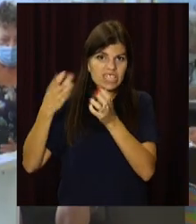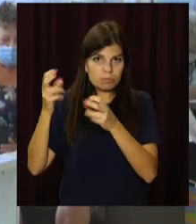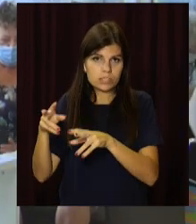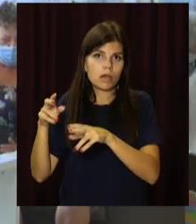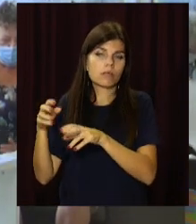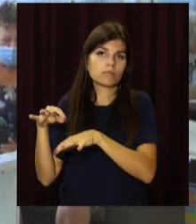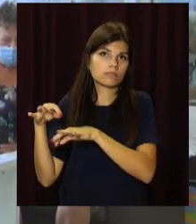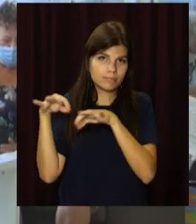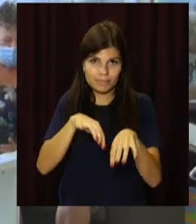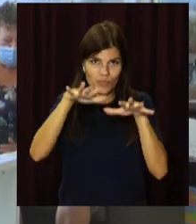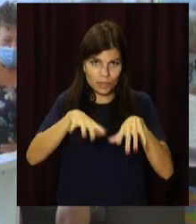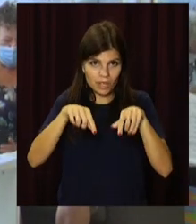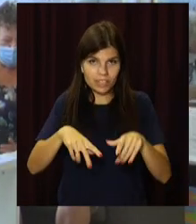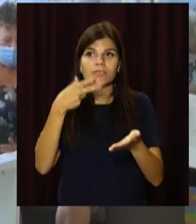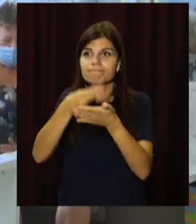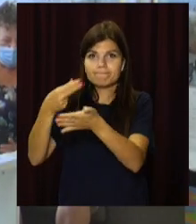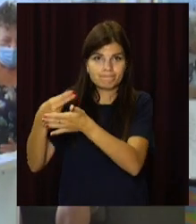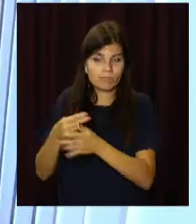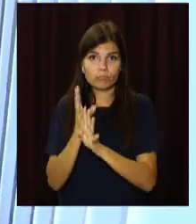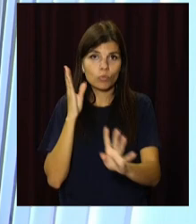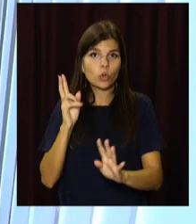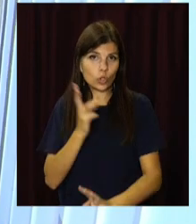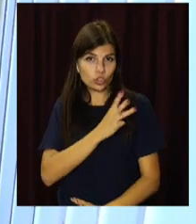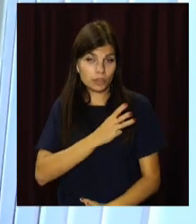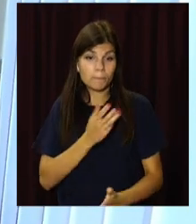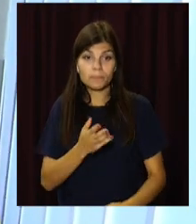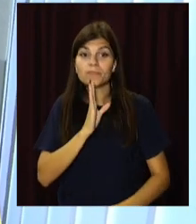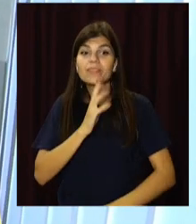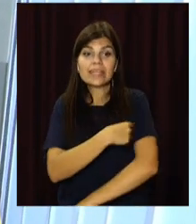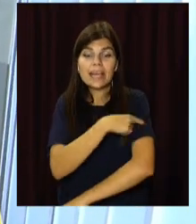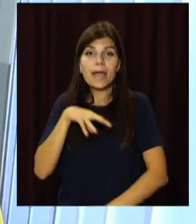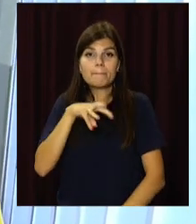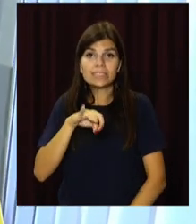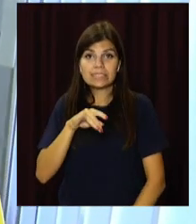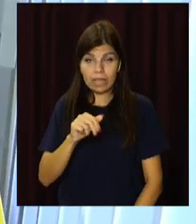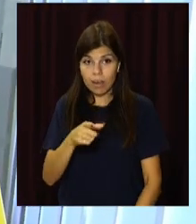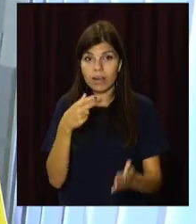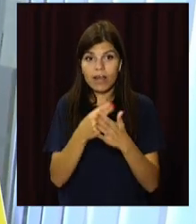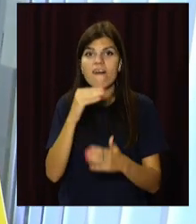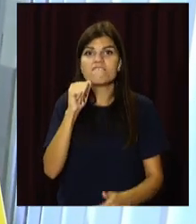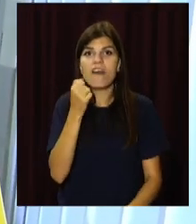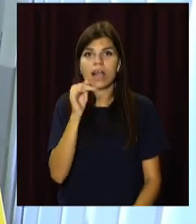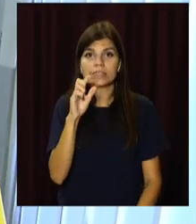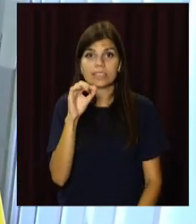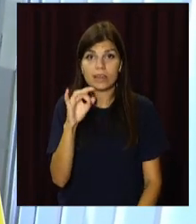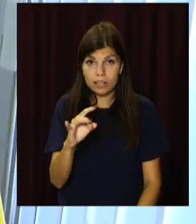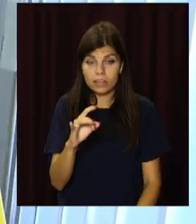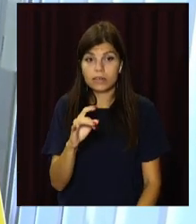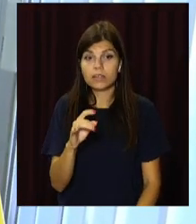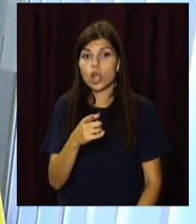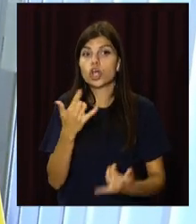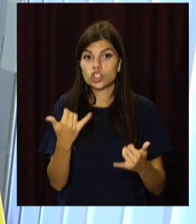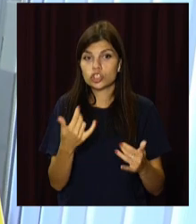так, ще більше. Продовжуємо обслуговувати наших відвідувачів. Медсестра Альона Чулкова вводить вакцину Pfizer Comirnaty. Нині